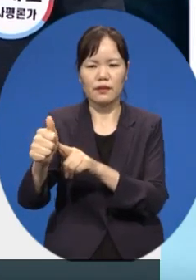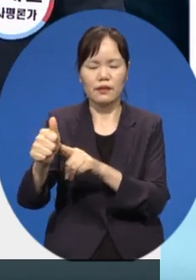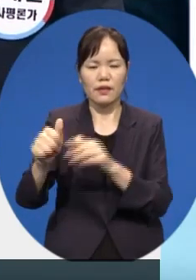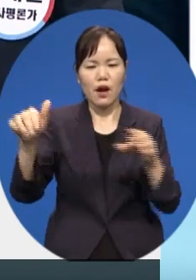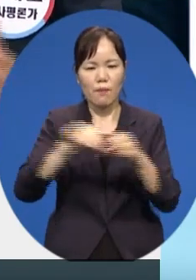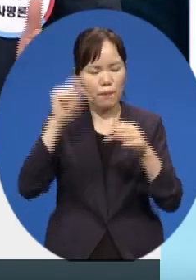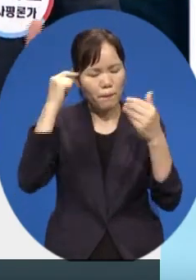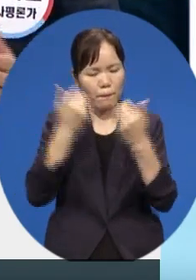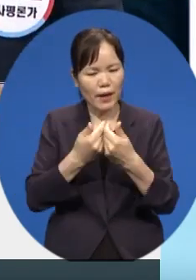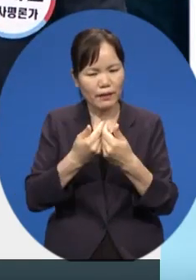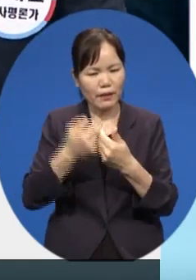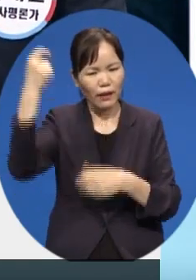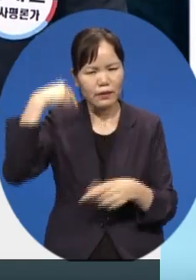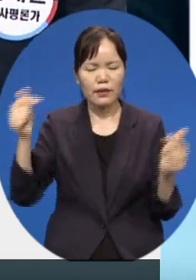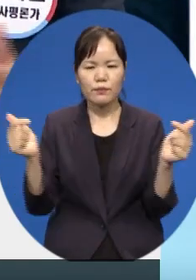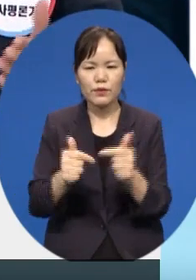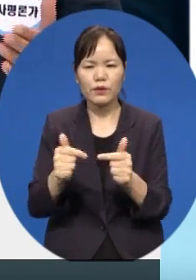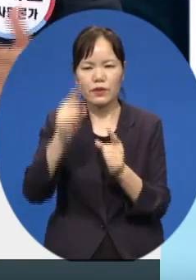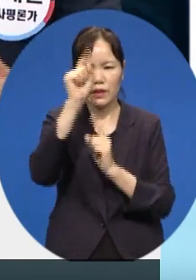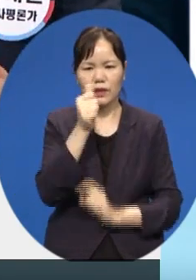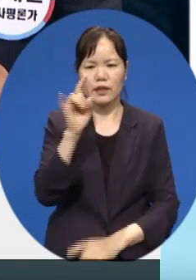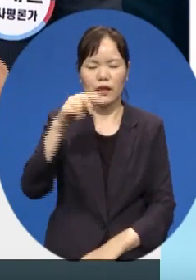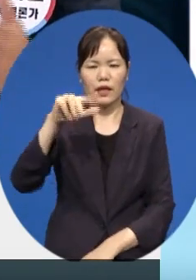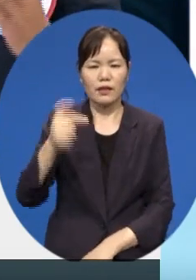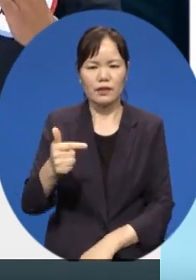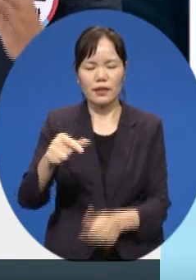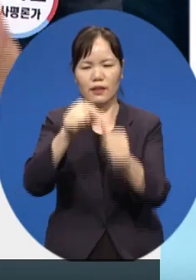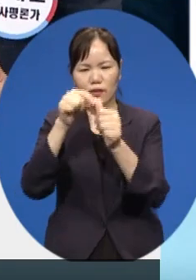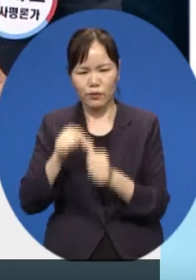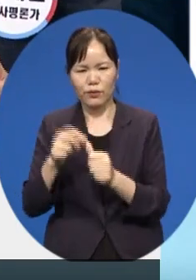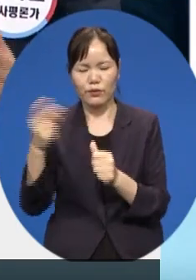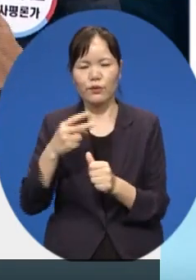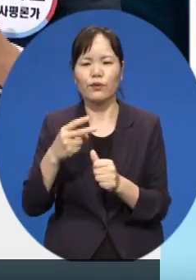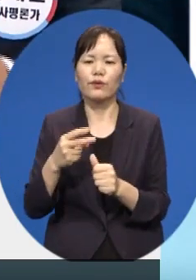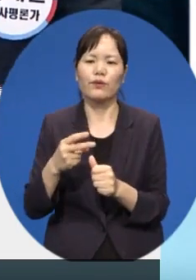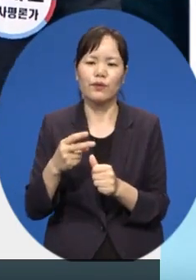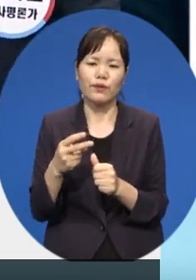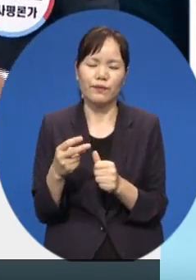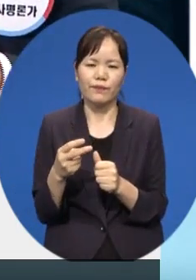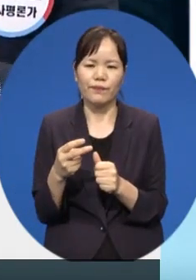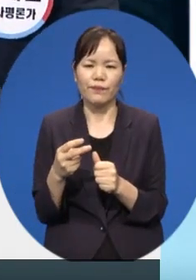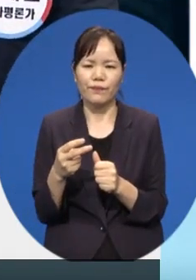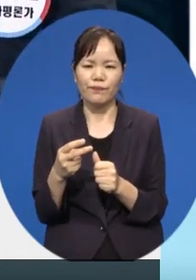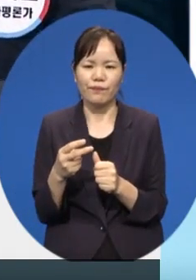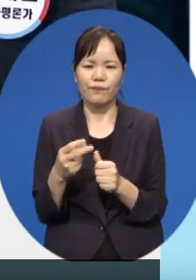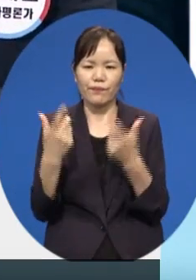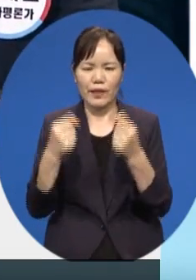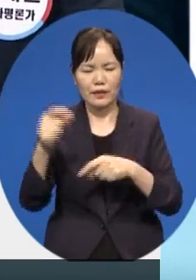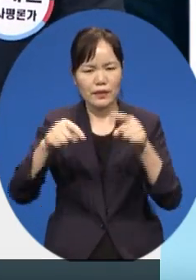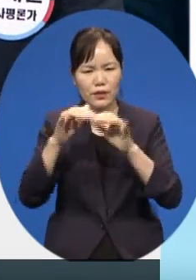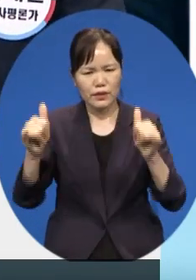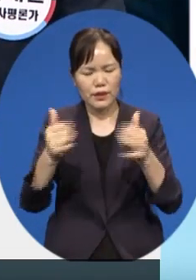많이 희석시켰습니다. 이해찬 전 국무총리를 같이 영입한다든지 그리고 이해찬 국무총리와 함께 맥을 같이 하는